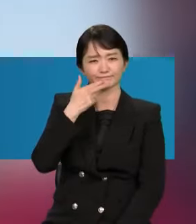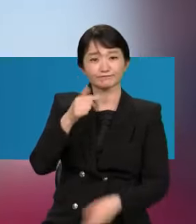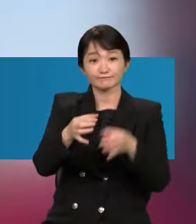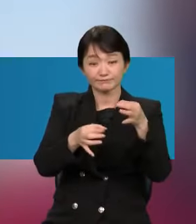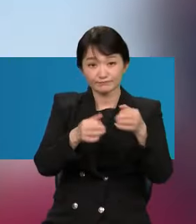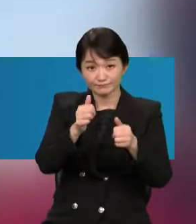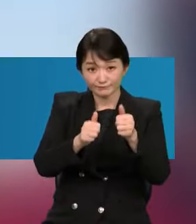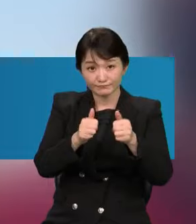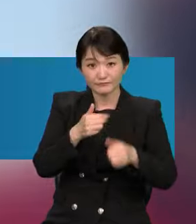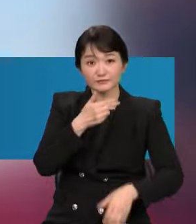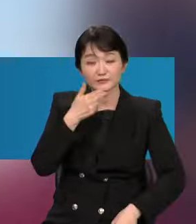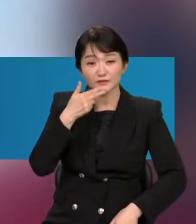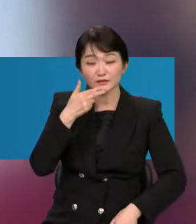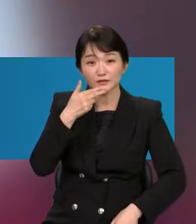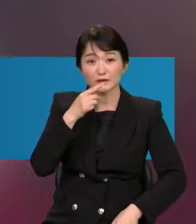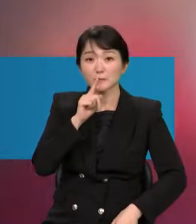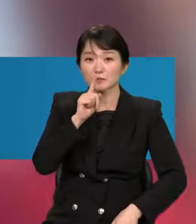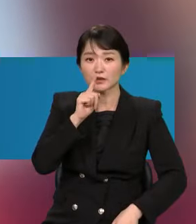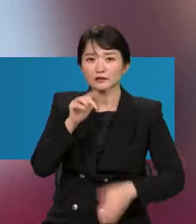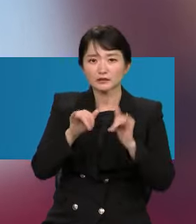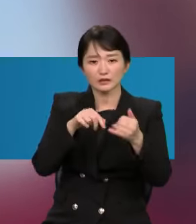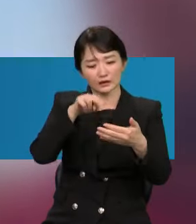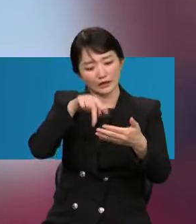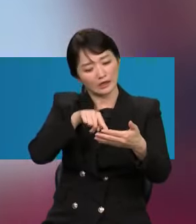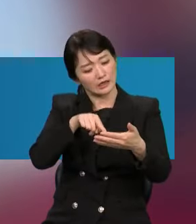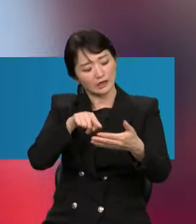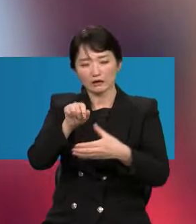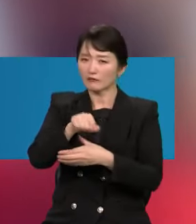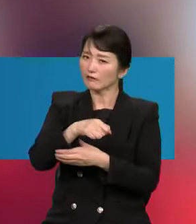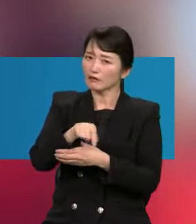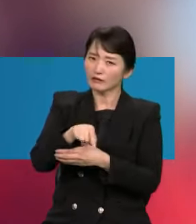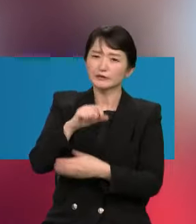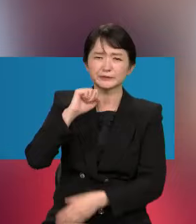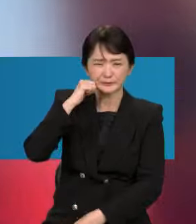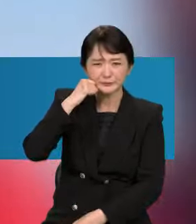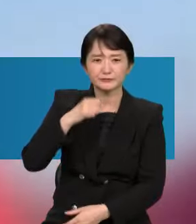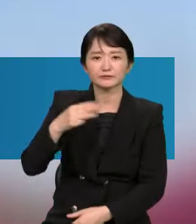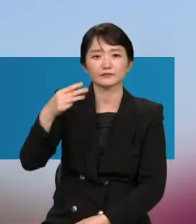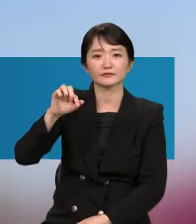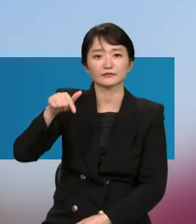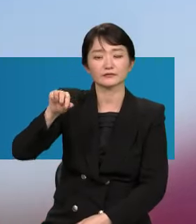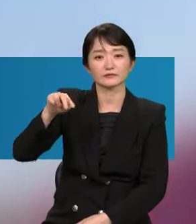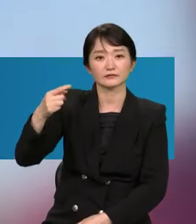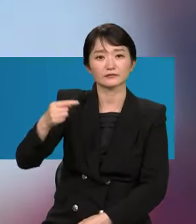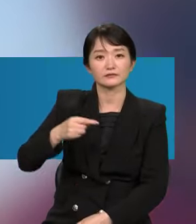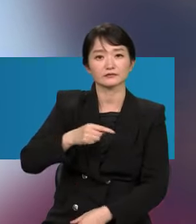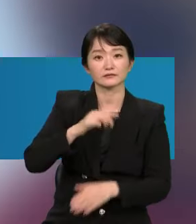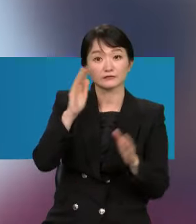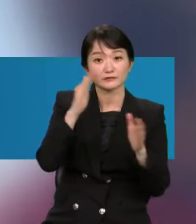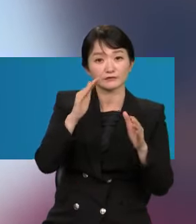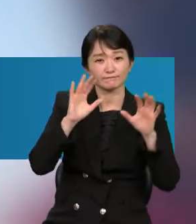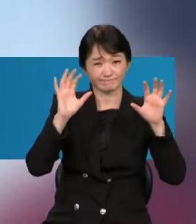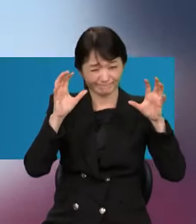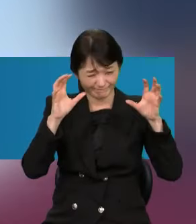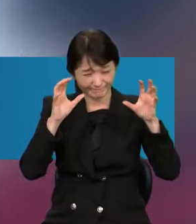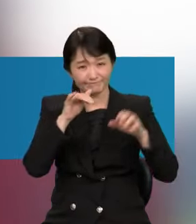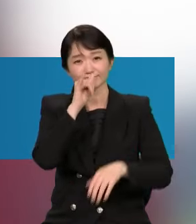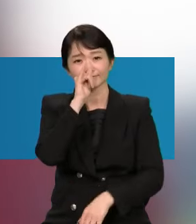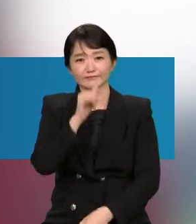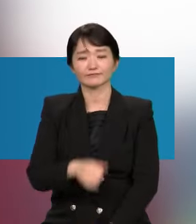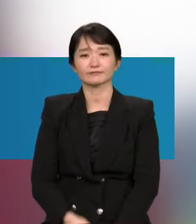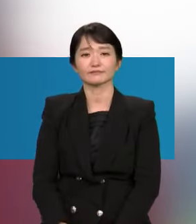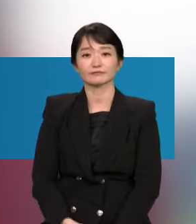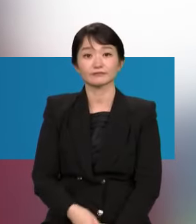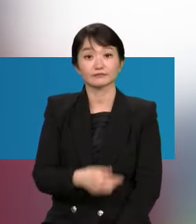시험, 영어가 모국어인 사람도 고개를 절레절레 흔들 만큼 정말 어렵긴 하죠. 임가드는 수험생들을 향한 응원도 빠뜨리지